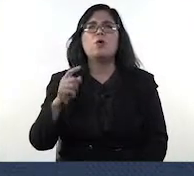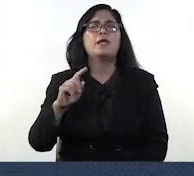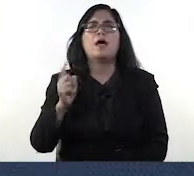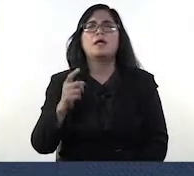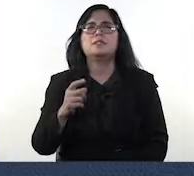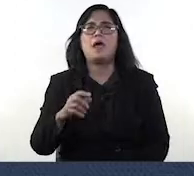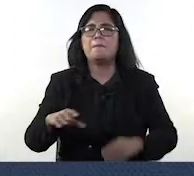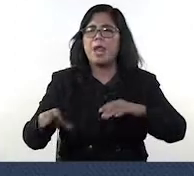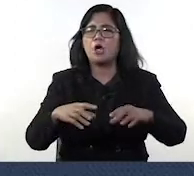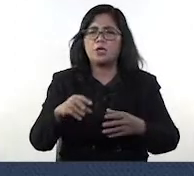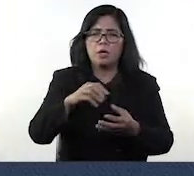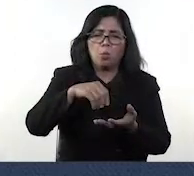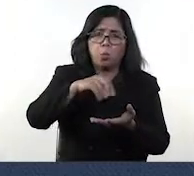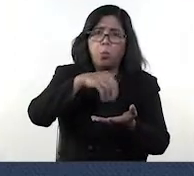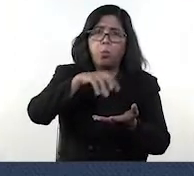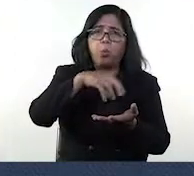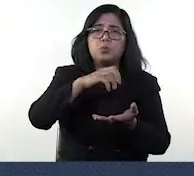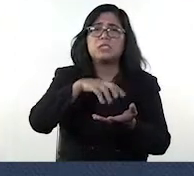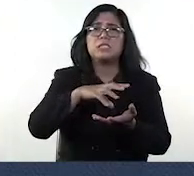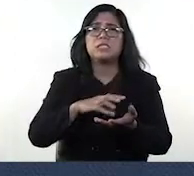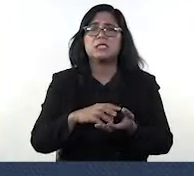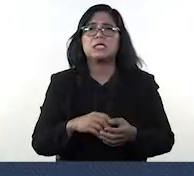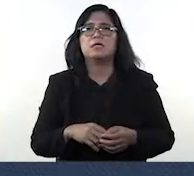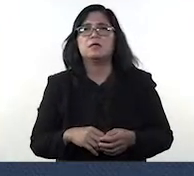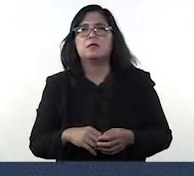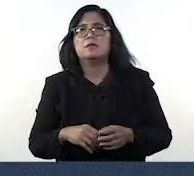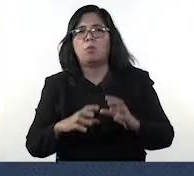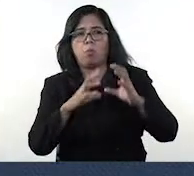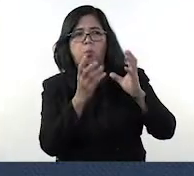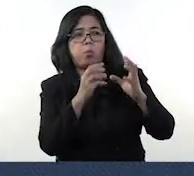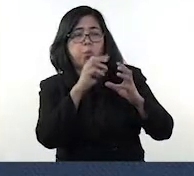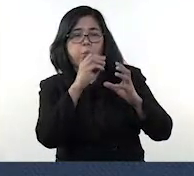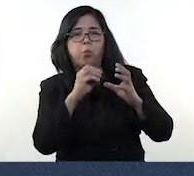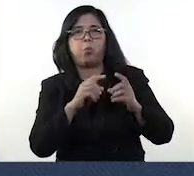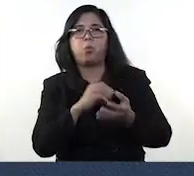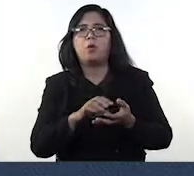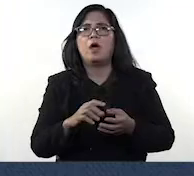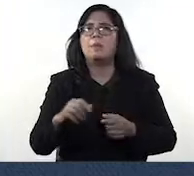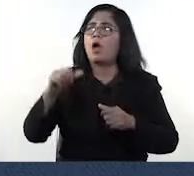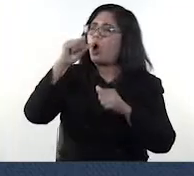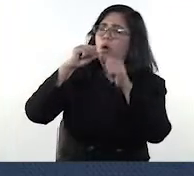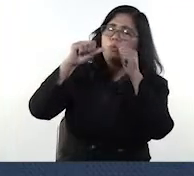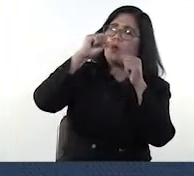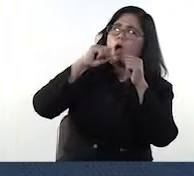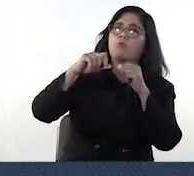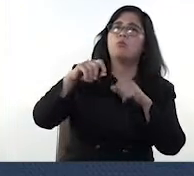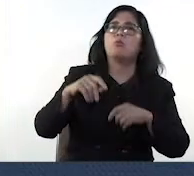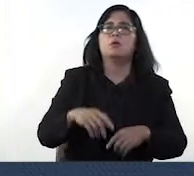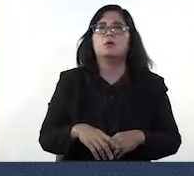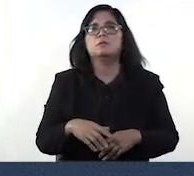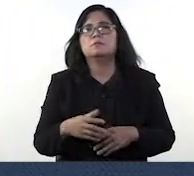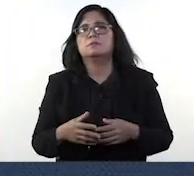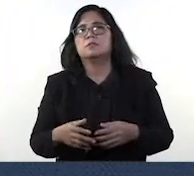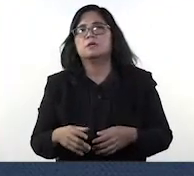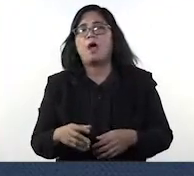Hai Bukan Hanya mereka yang melakukan sihir Hai Bukan Hanya mereka yang dulu kemabukan pesta pora lebih